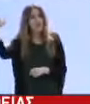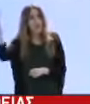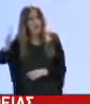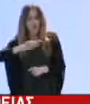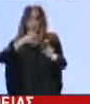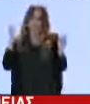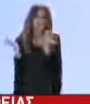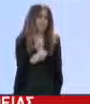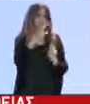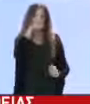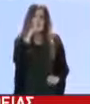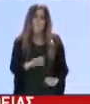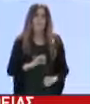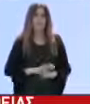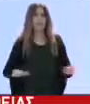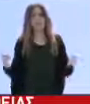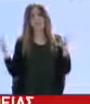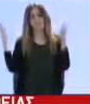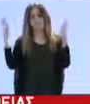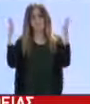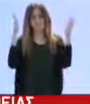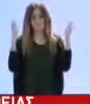να αναγνωρίζεται.